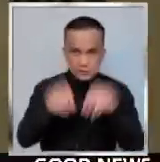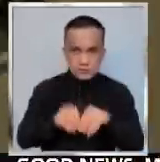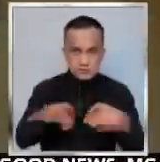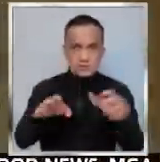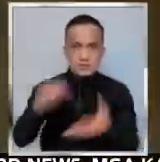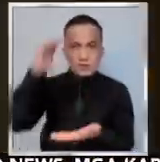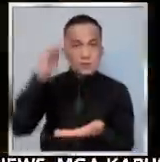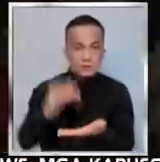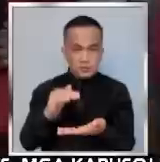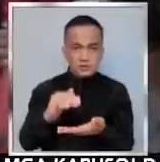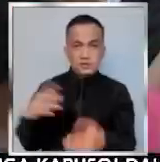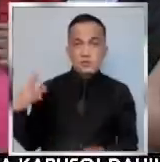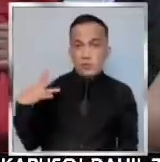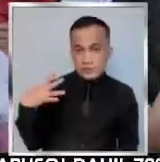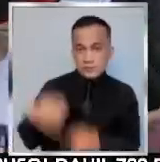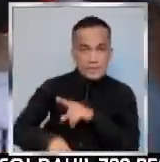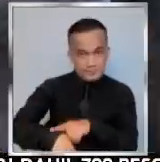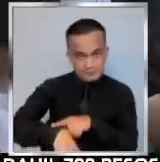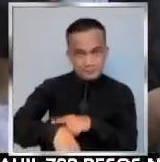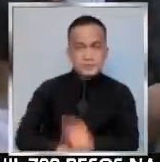yung waiting time.